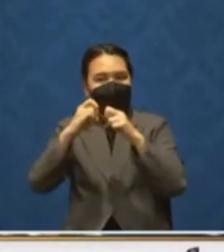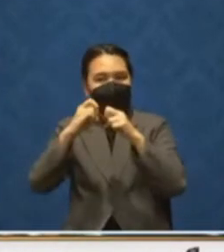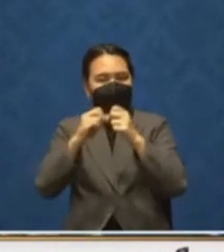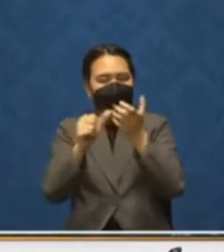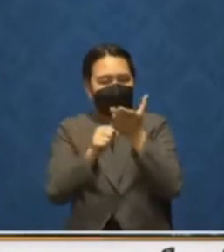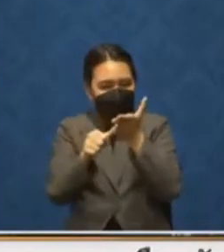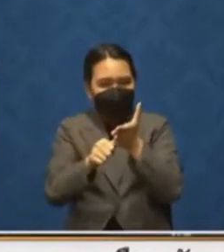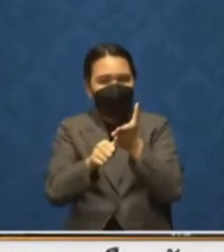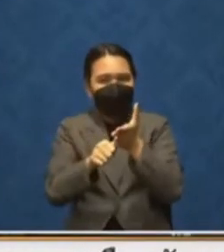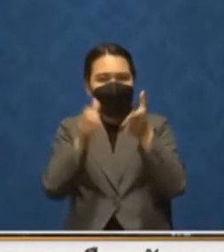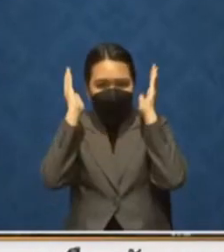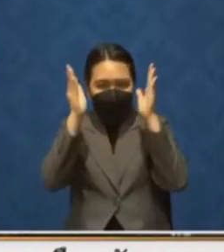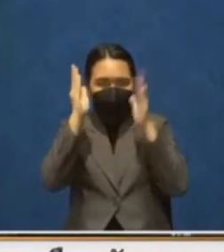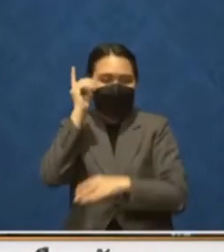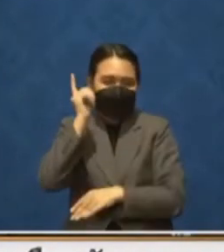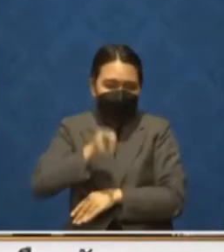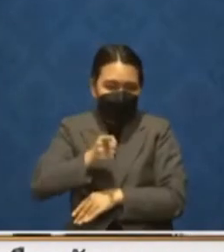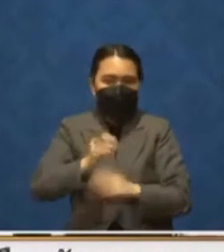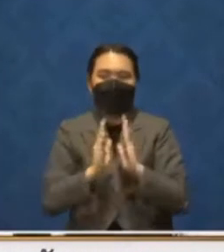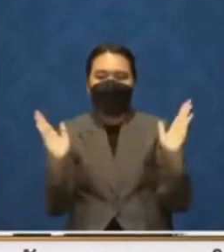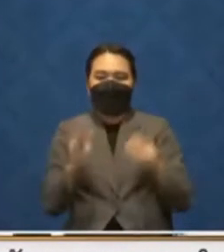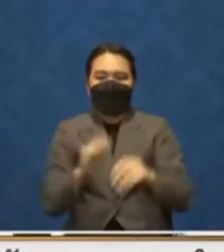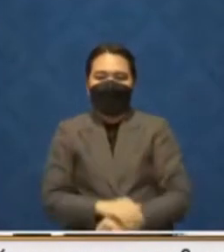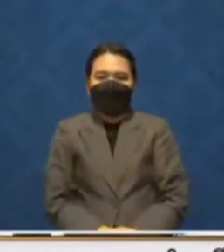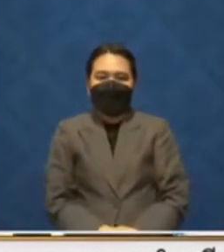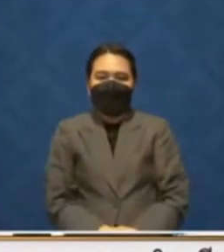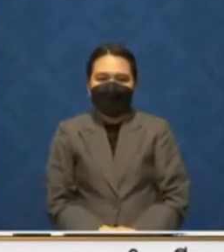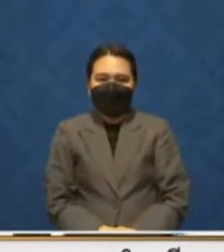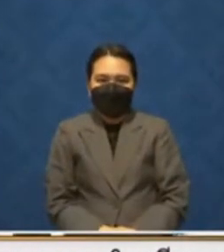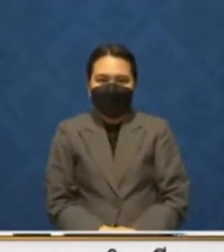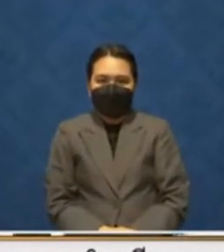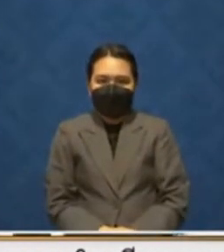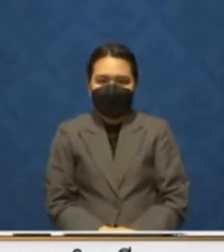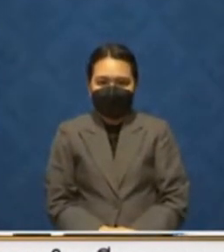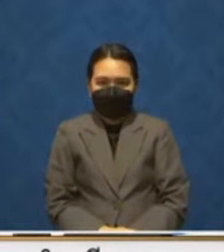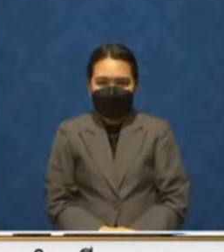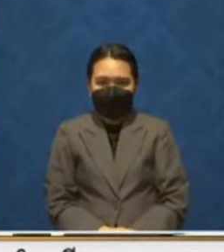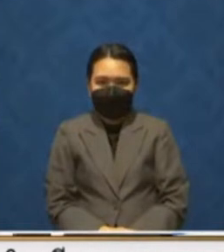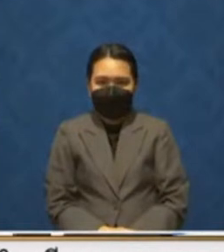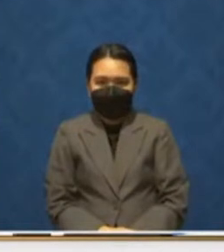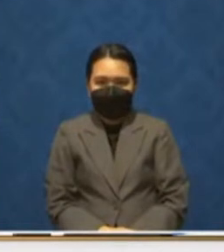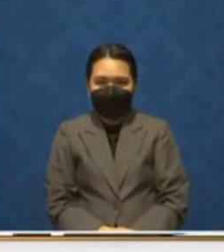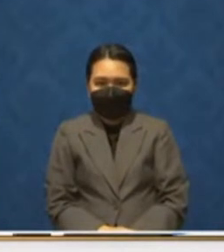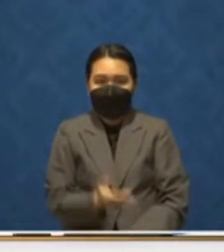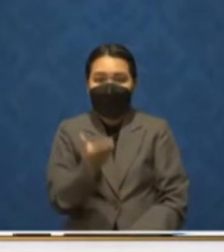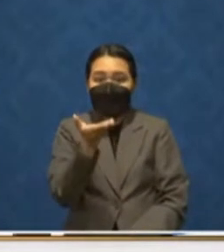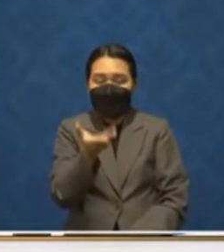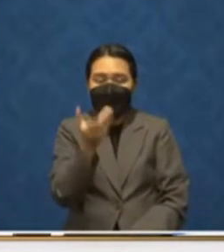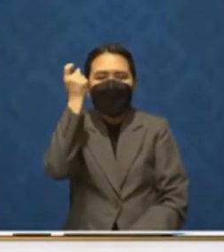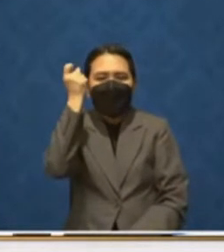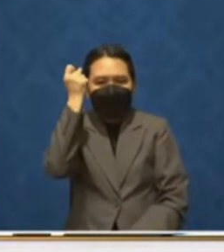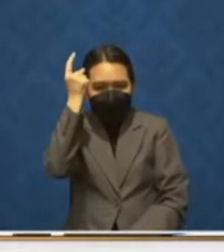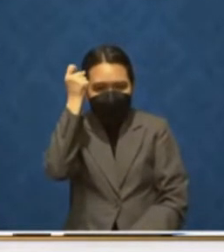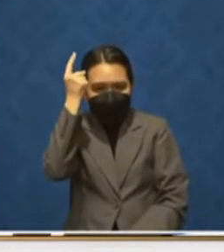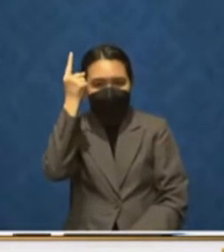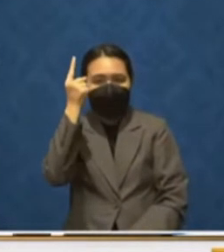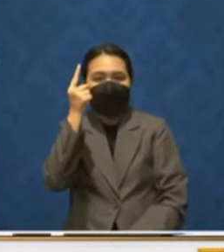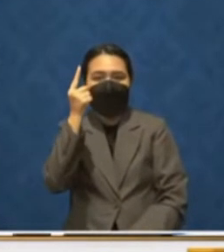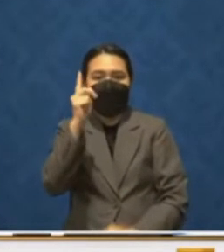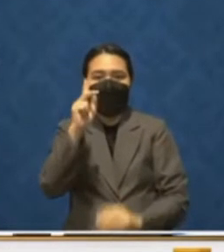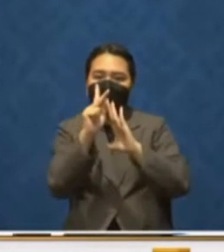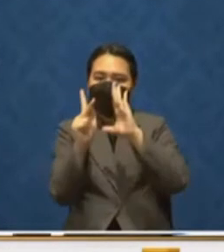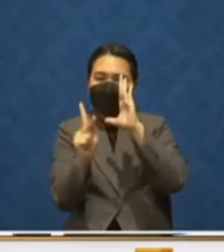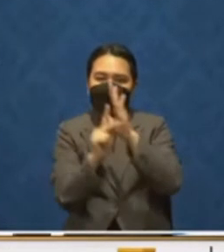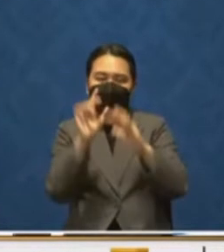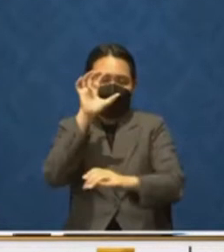ครับก็ทำจริงและอย่างที่ท่านได้เข้าใจนั่นแหละครับข้อบังคับก็เขียนไปชัด